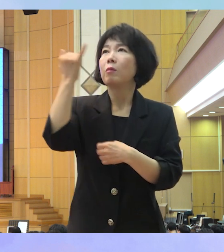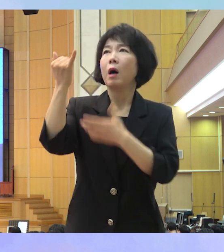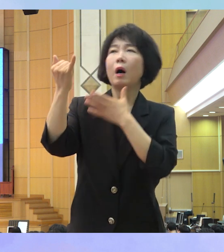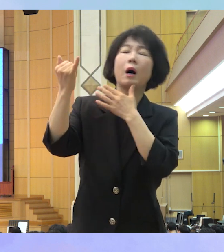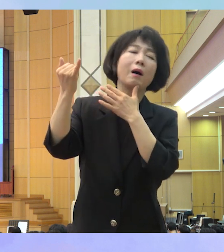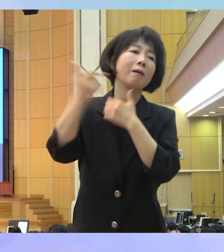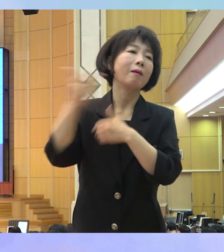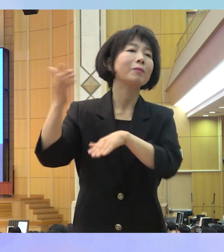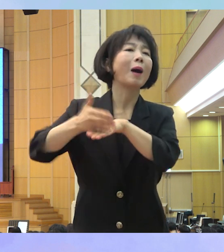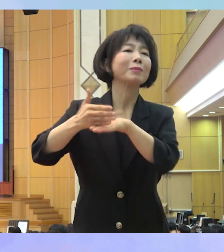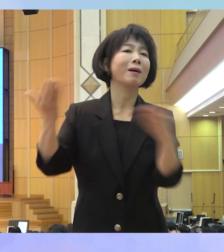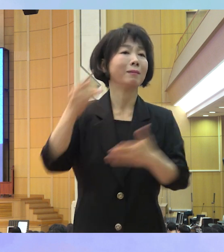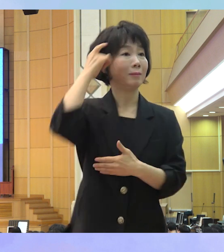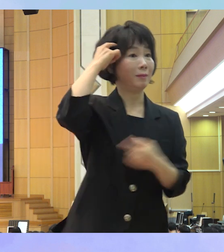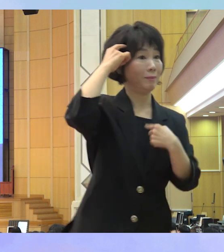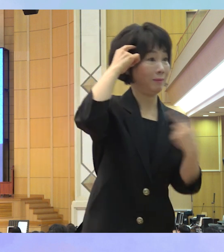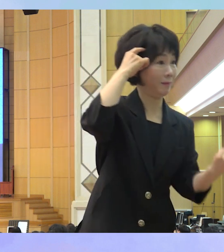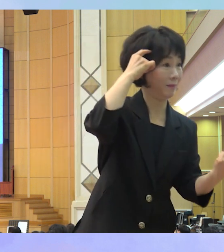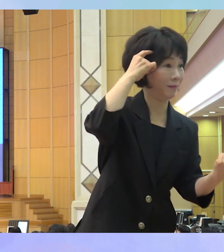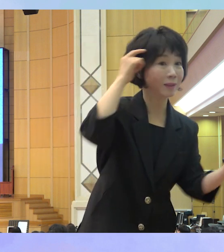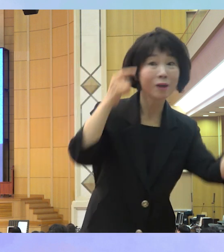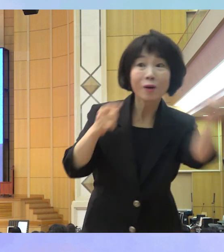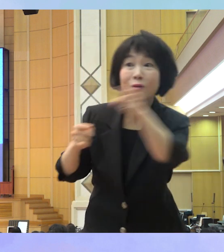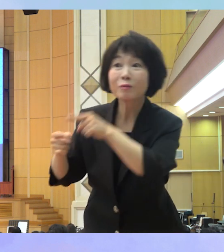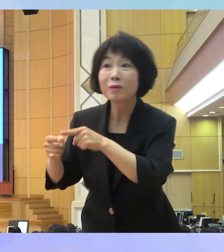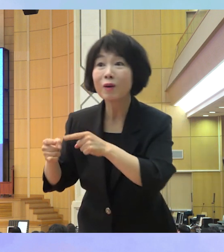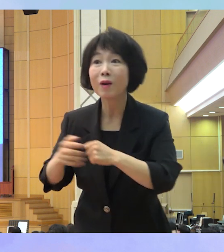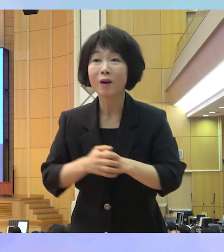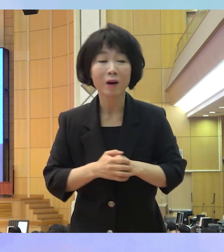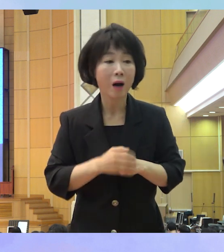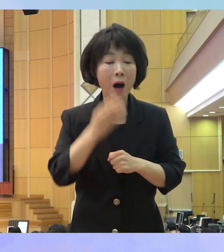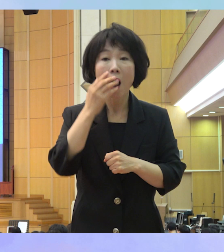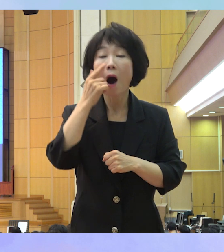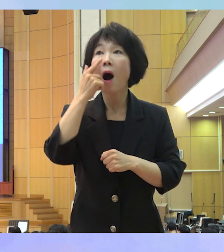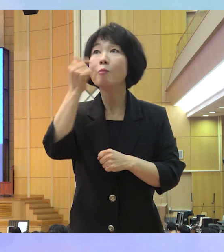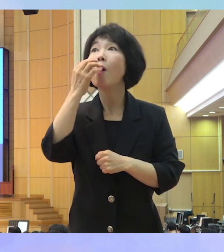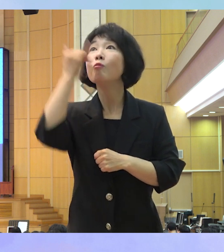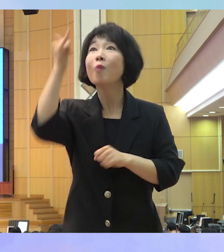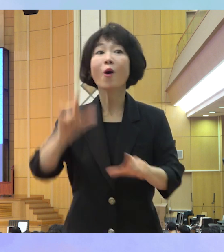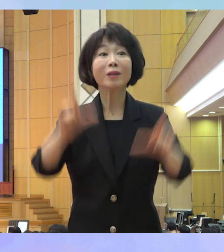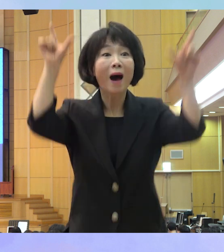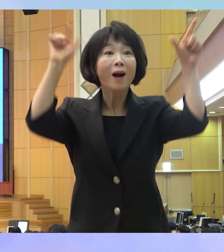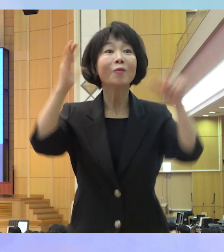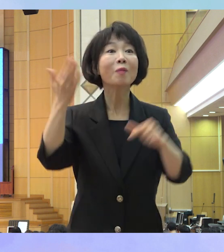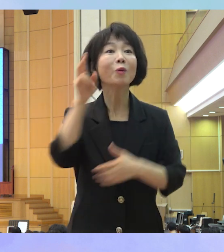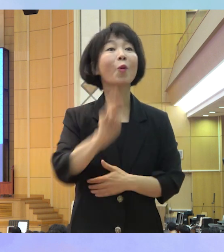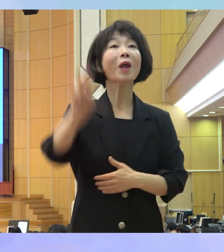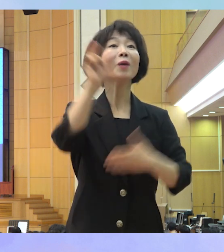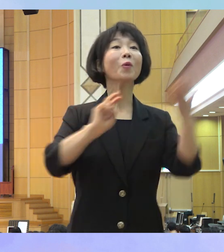어렸을 때 초등학교 때 어버이날 되면 그걸 불러요.